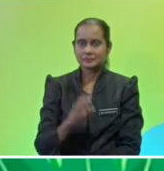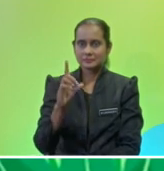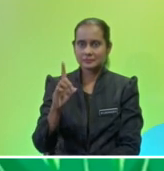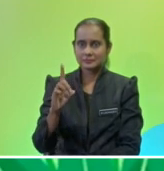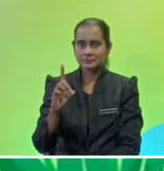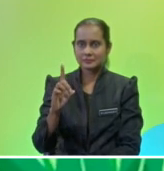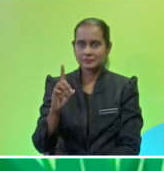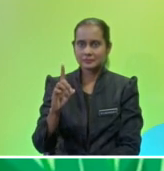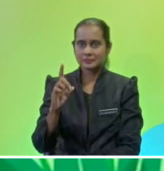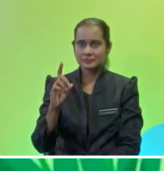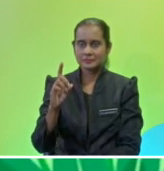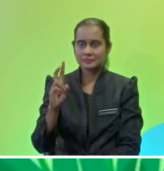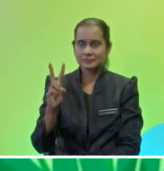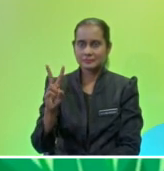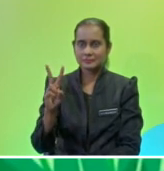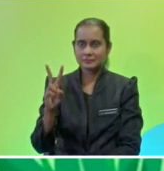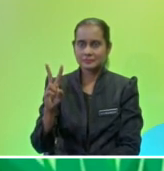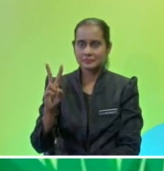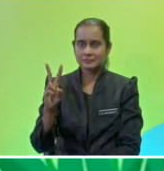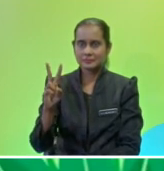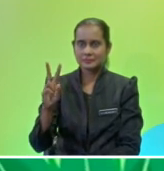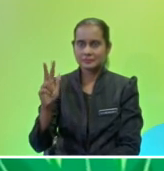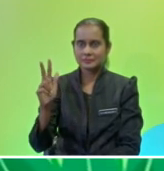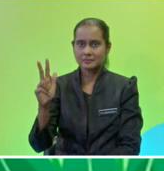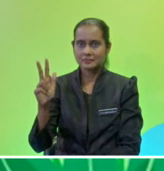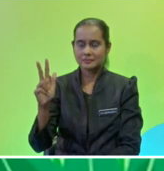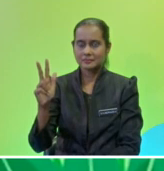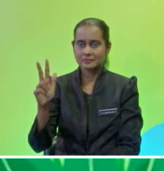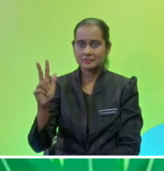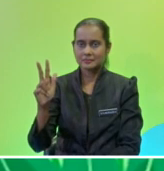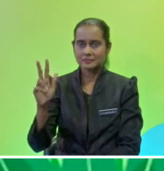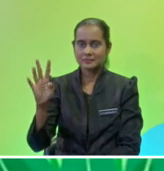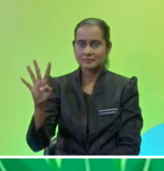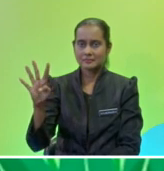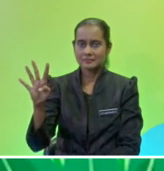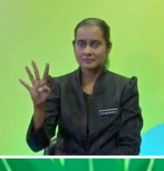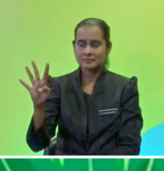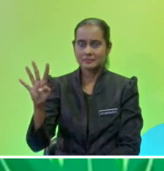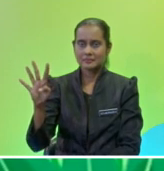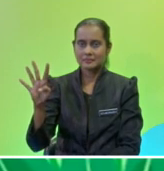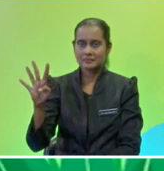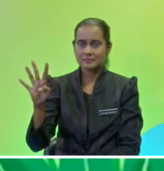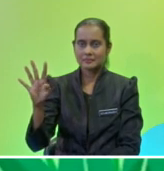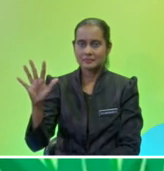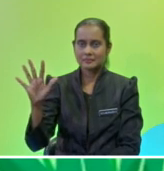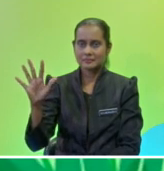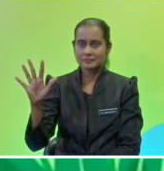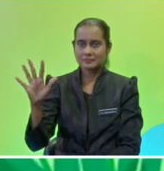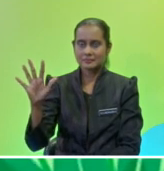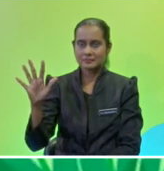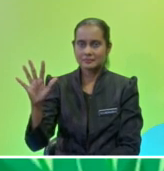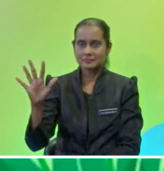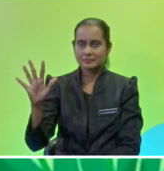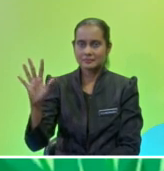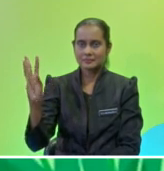1 2 3 4 5